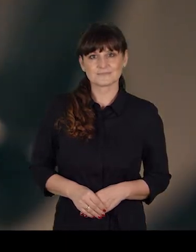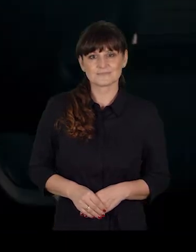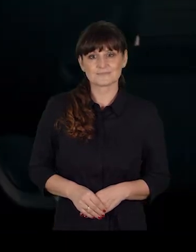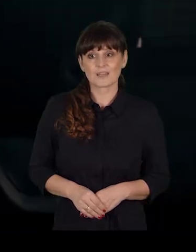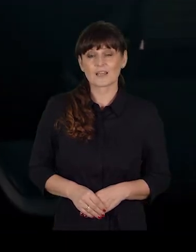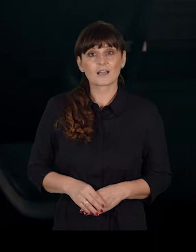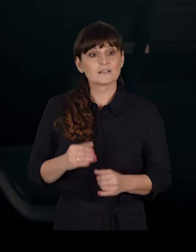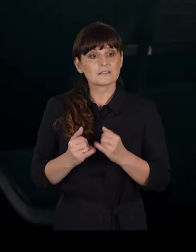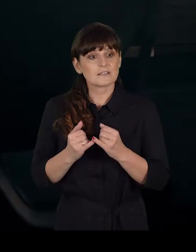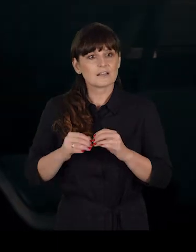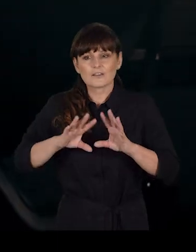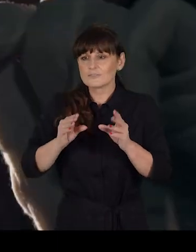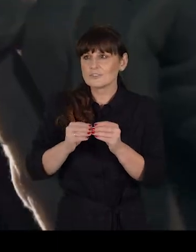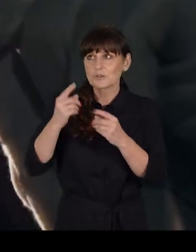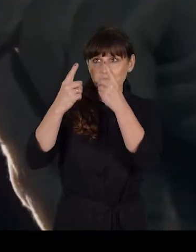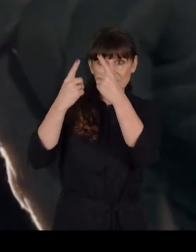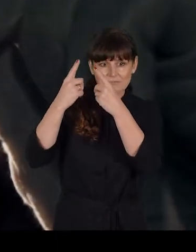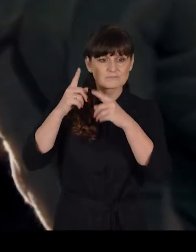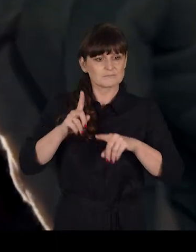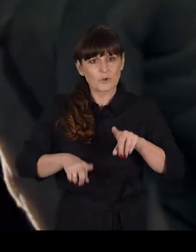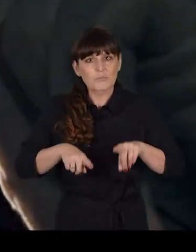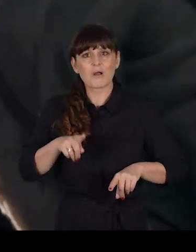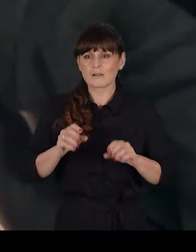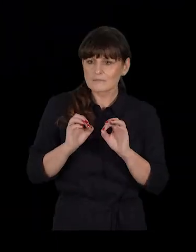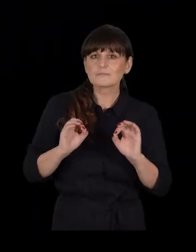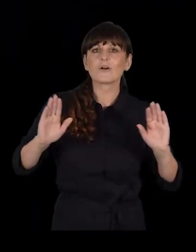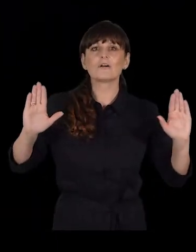A gdy wszystko wyda ci się oczywiste,